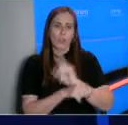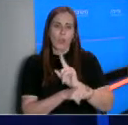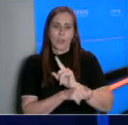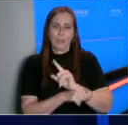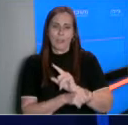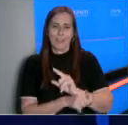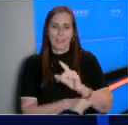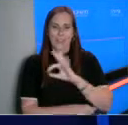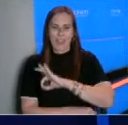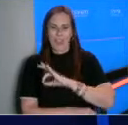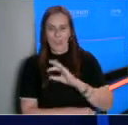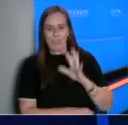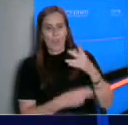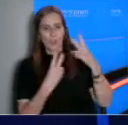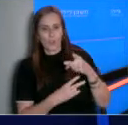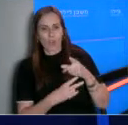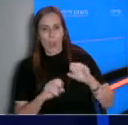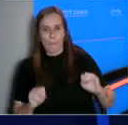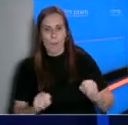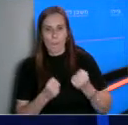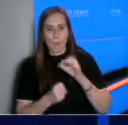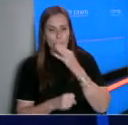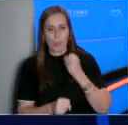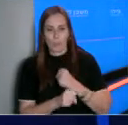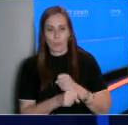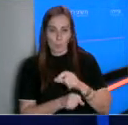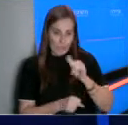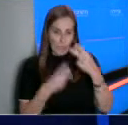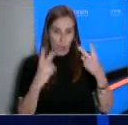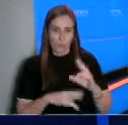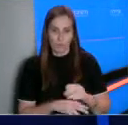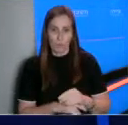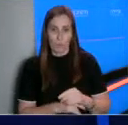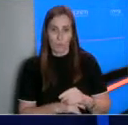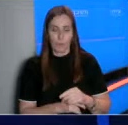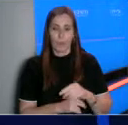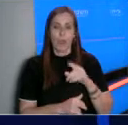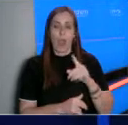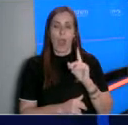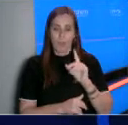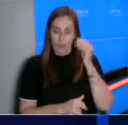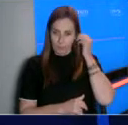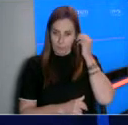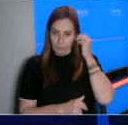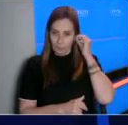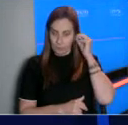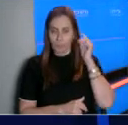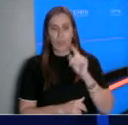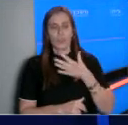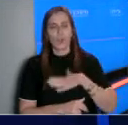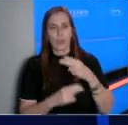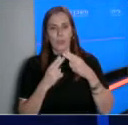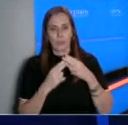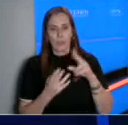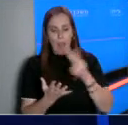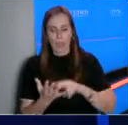השכלה תיכונית. אני חושבת שמה שחשוב כאן זה המעמד שהנערים האלה עשו. כאילו, הם עשו. עכשיו שימו לב, אני מקריא רגע, אני רוצה להקריא